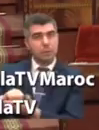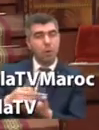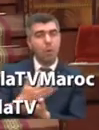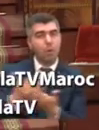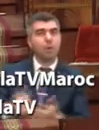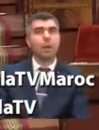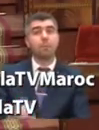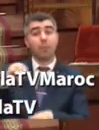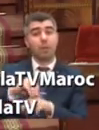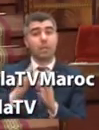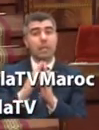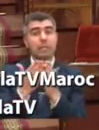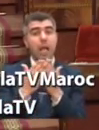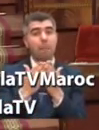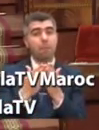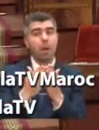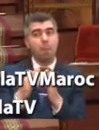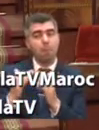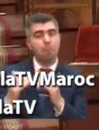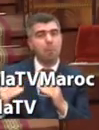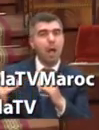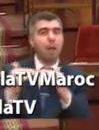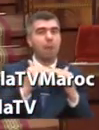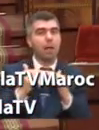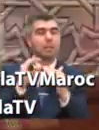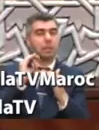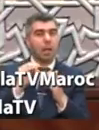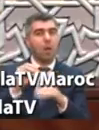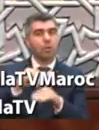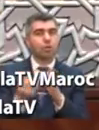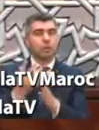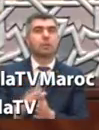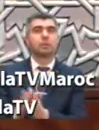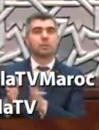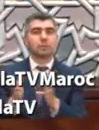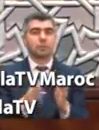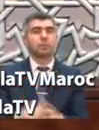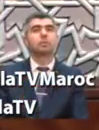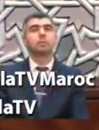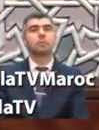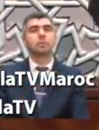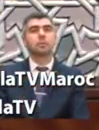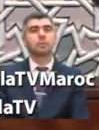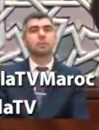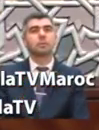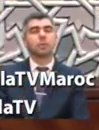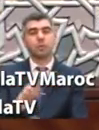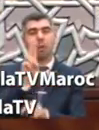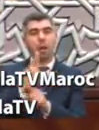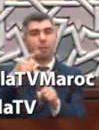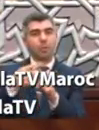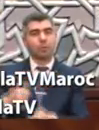إعداد مرجع، توحيد مصالح المستعجلات. انتهى الوقت سيد النائب. هل هناك تعقيبات إضافية؟ تفضل سيد